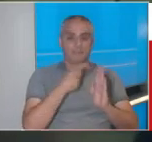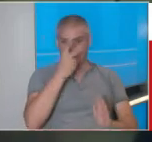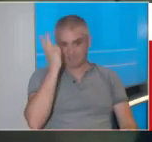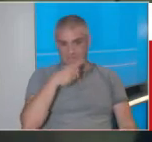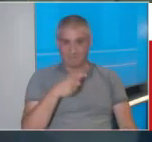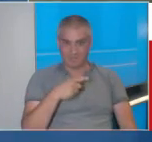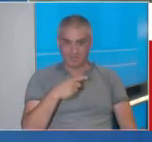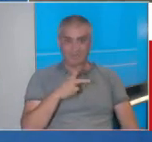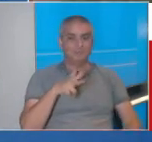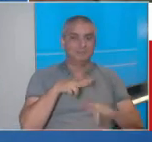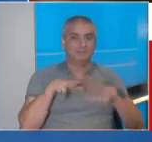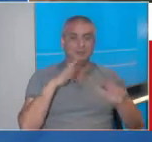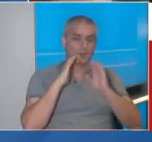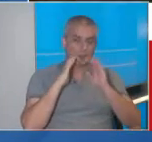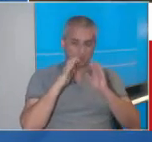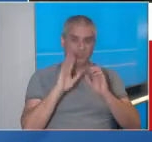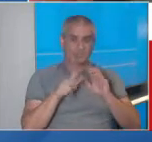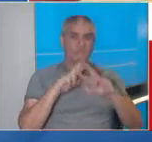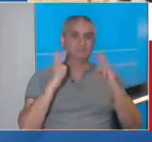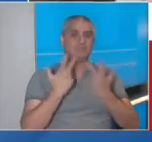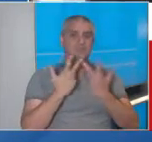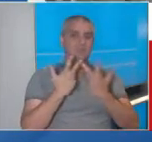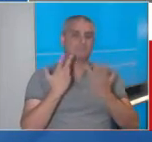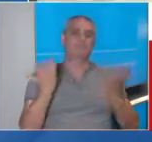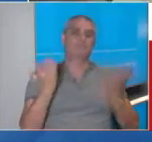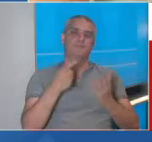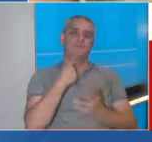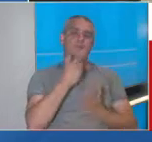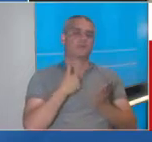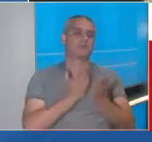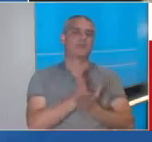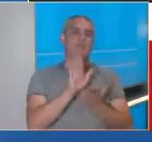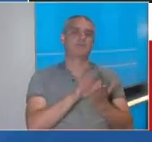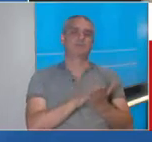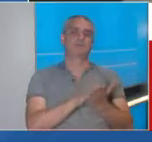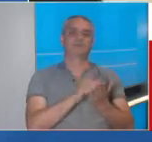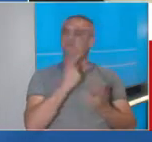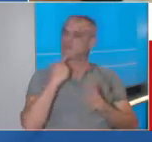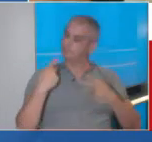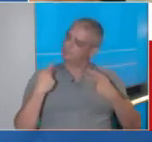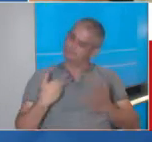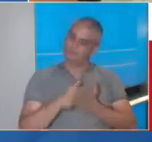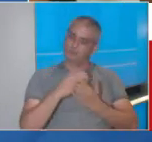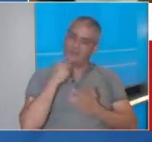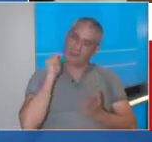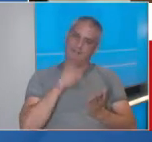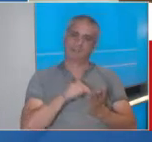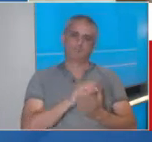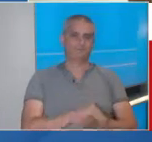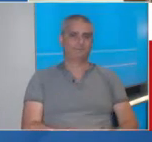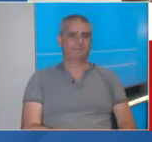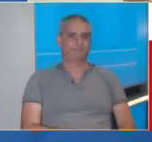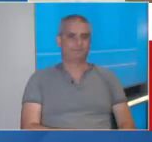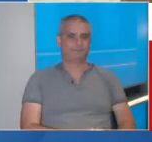של סיטואציה התקשורתית וגם הציבורית, האמת היא נר לרגליה, והיא לא מהססת להמשיך ולהגיד אותה. כן,